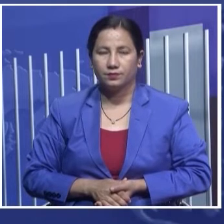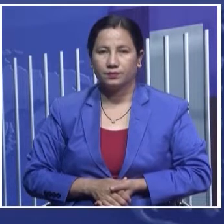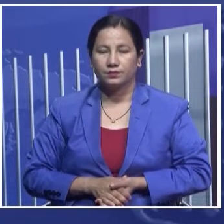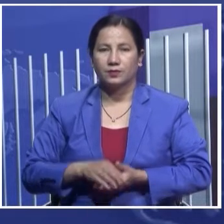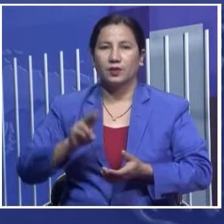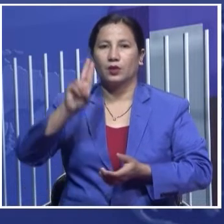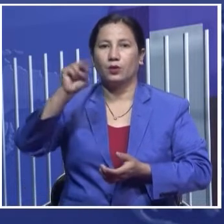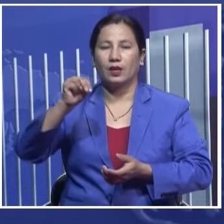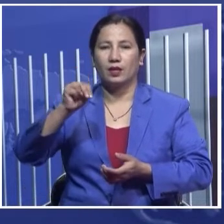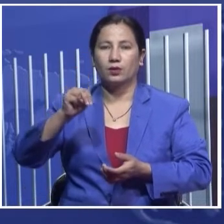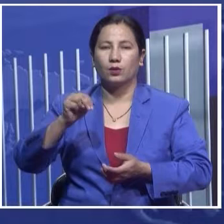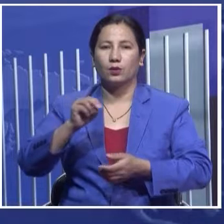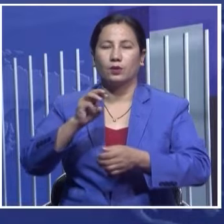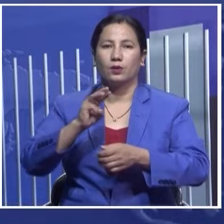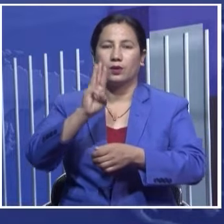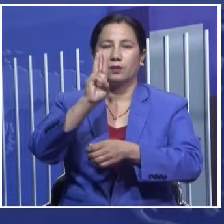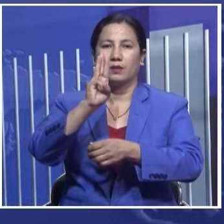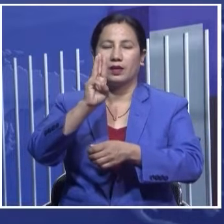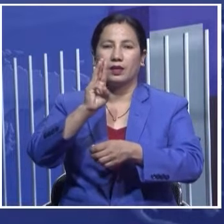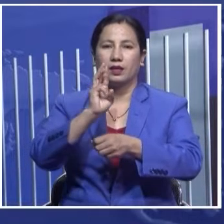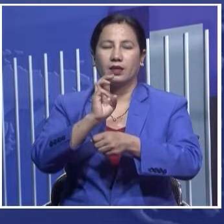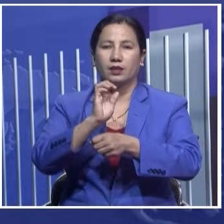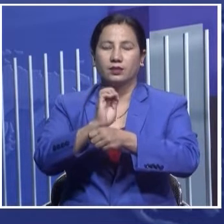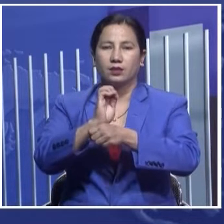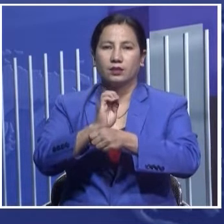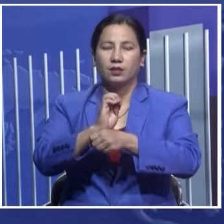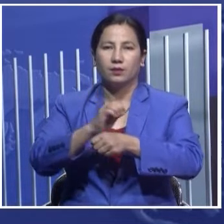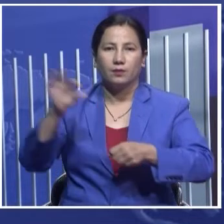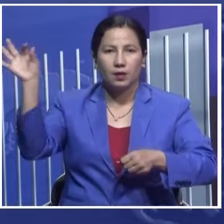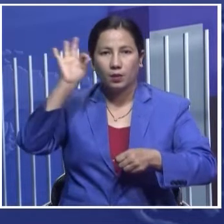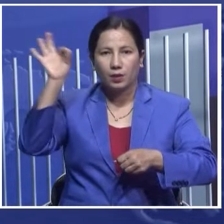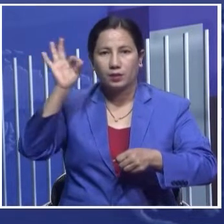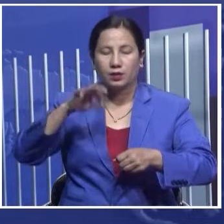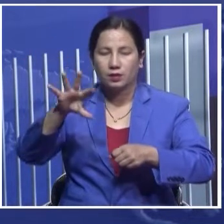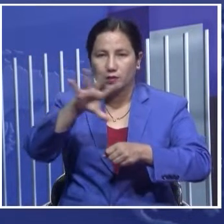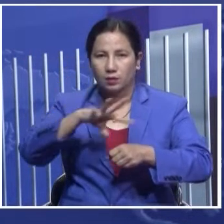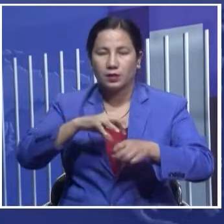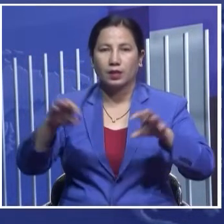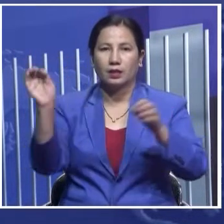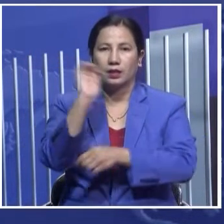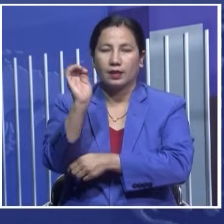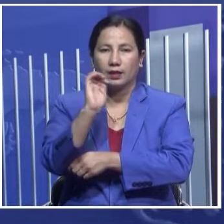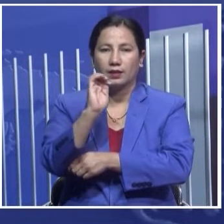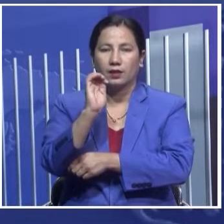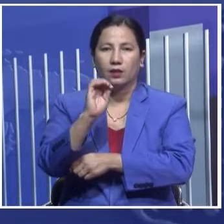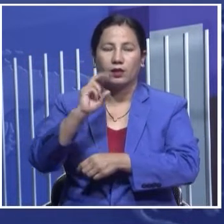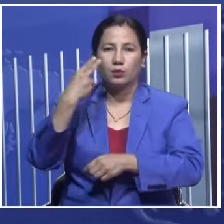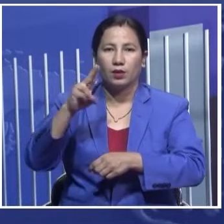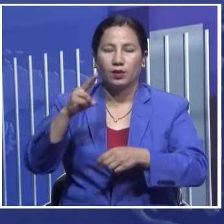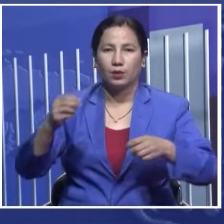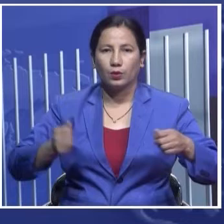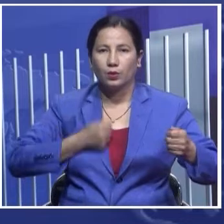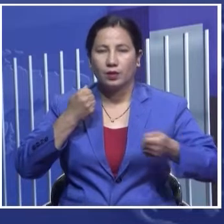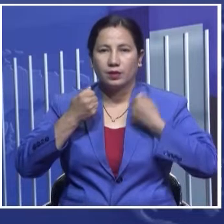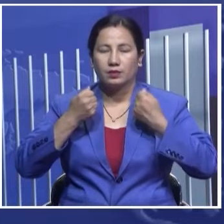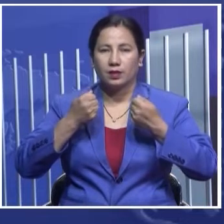संयुक्त राष्ट्रसङ्घका महासचिव एन्टोनियो गुटरेसले अफगानिस्तानका सर्वसाधारण नागरिकहरूमा भइरहेको